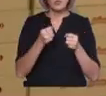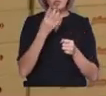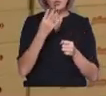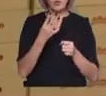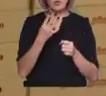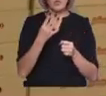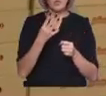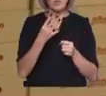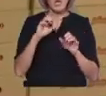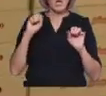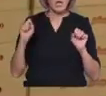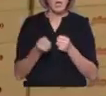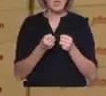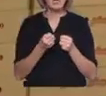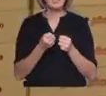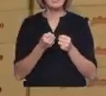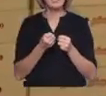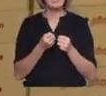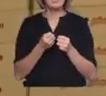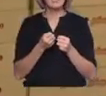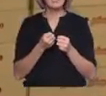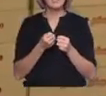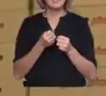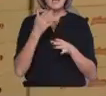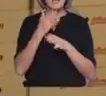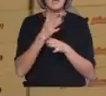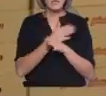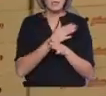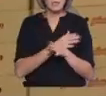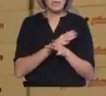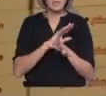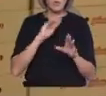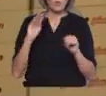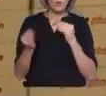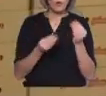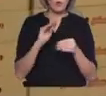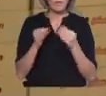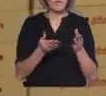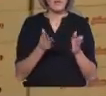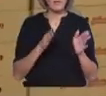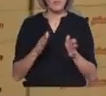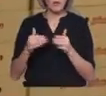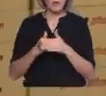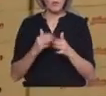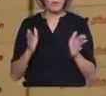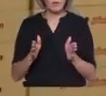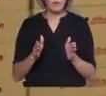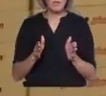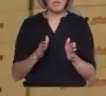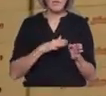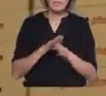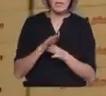птица охладилась, она выходит на участок разделки и упаковки, где она упаковывается цельной тушкой